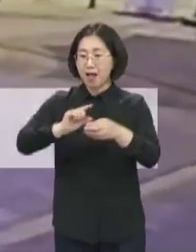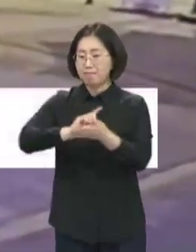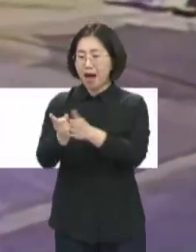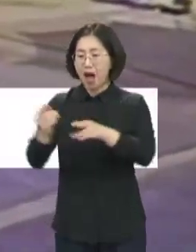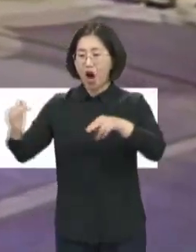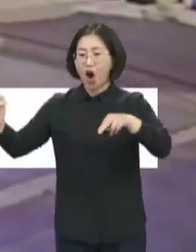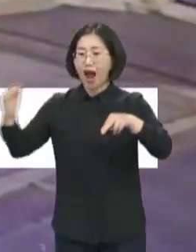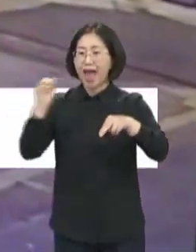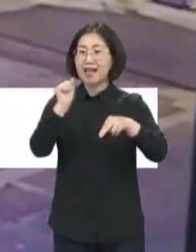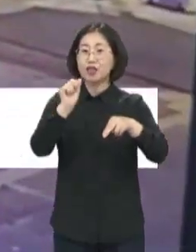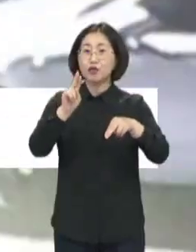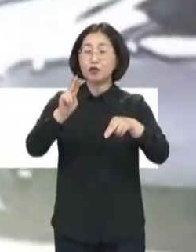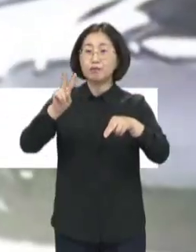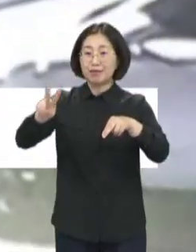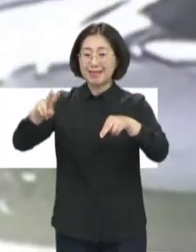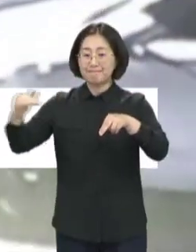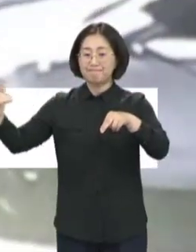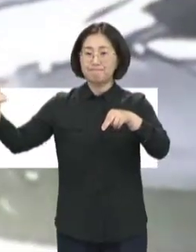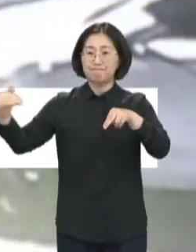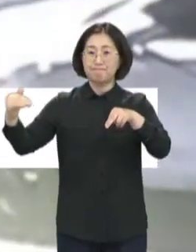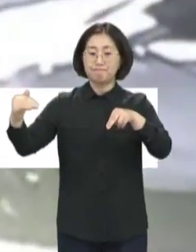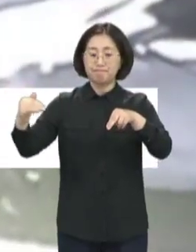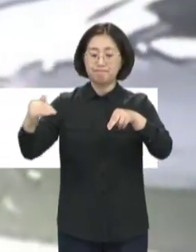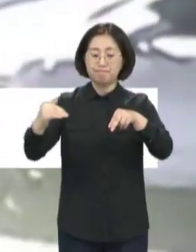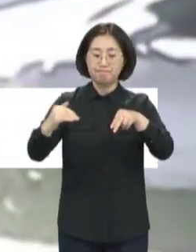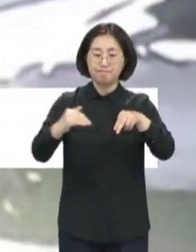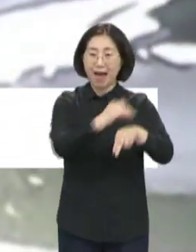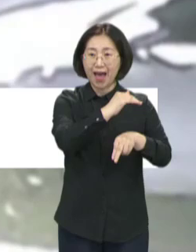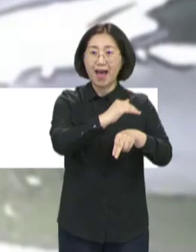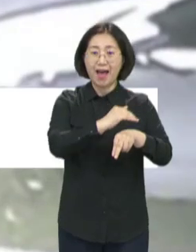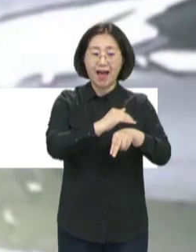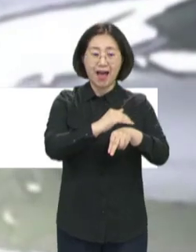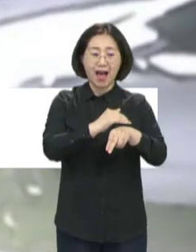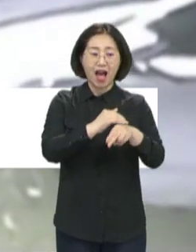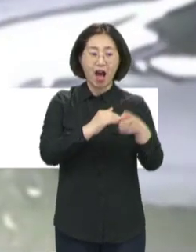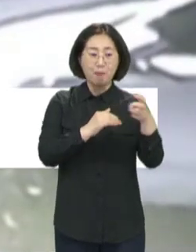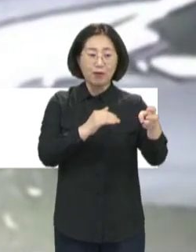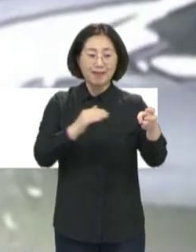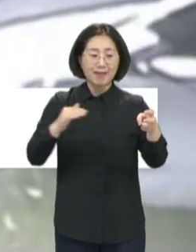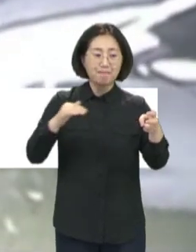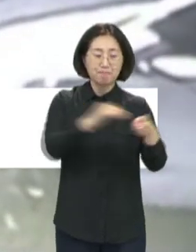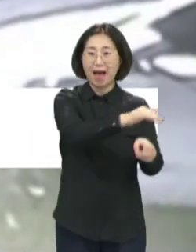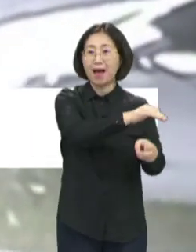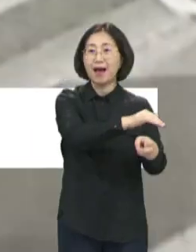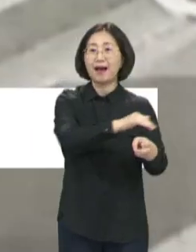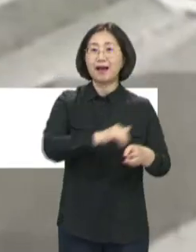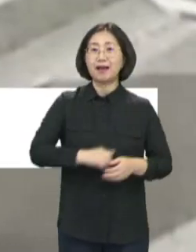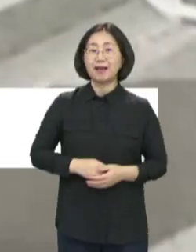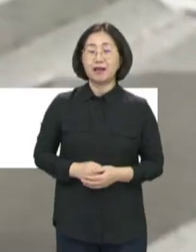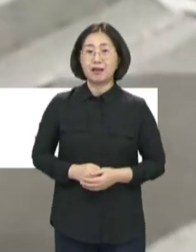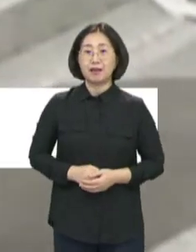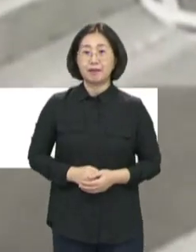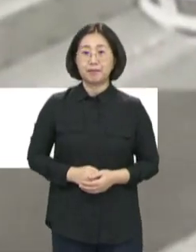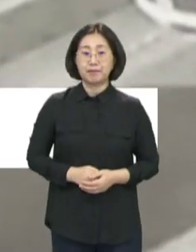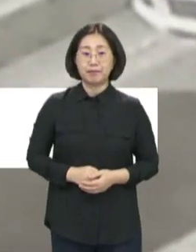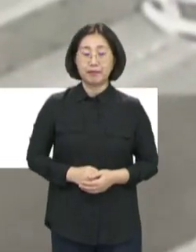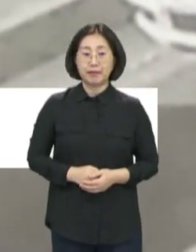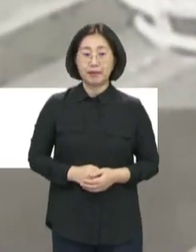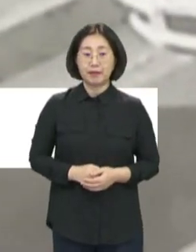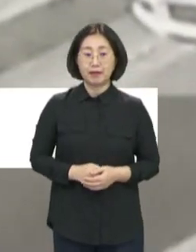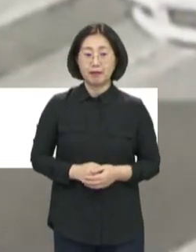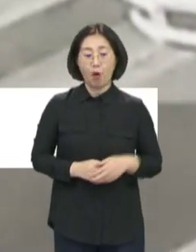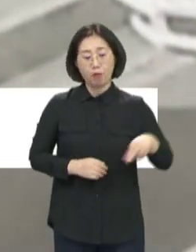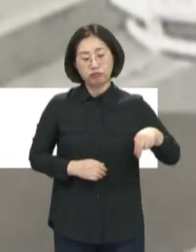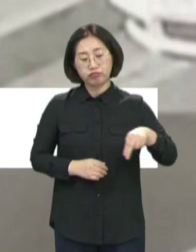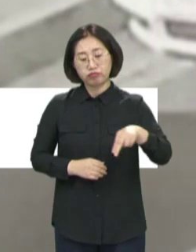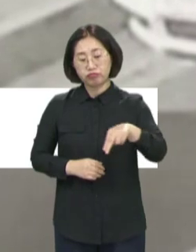지나가는 SUV 차량. 남성을 덮친 뒤 주차돼 있던 버스까지 들이받습니다. 이 사고로 정상